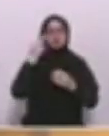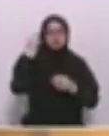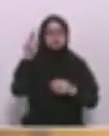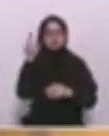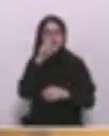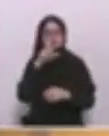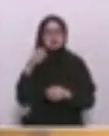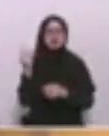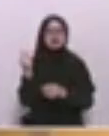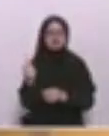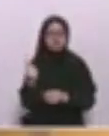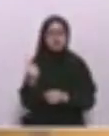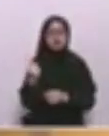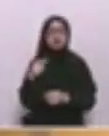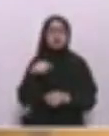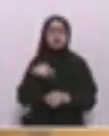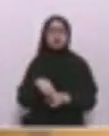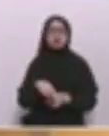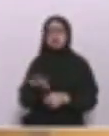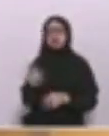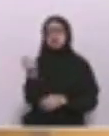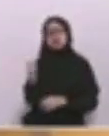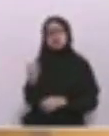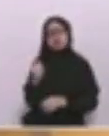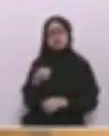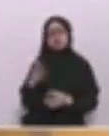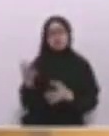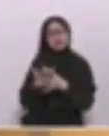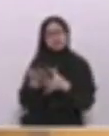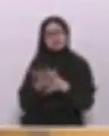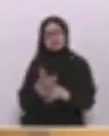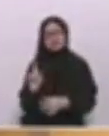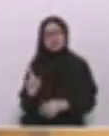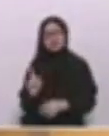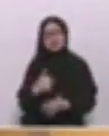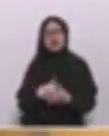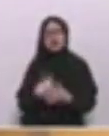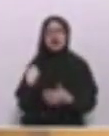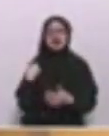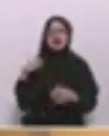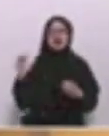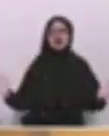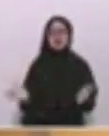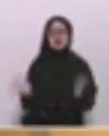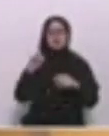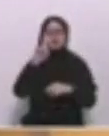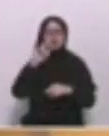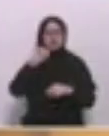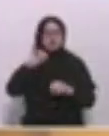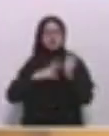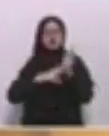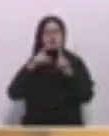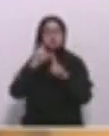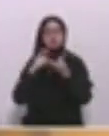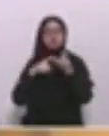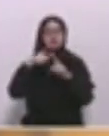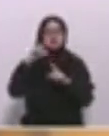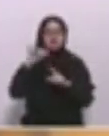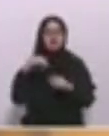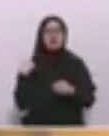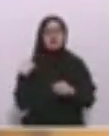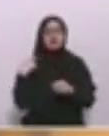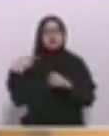pencaharian utama itu sudah tidak bisa lagi diakses karena kenapa adanya industri yang ada di wilayah kecamatan bungk